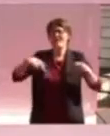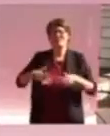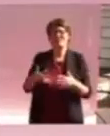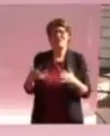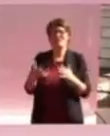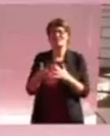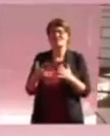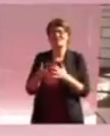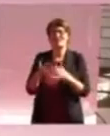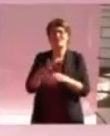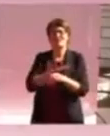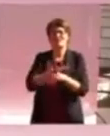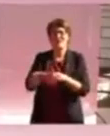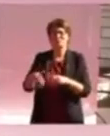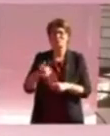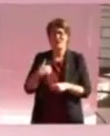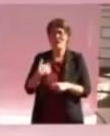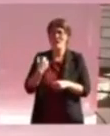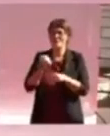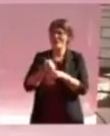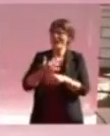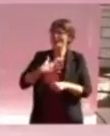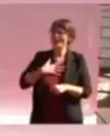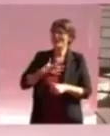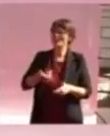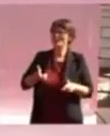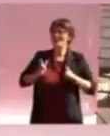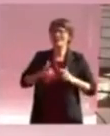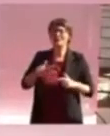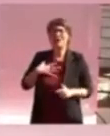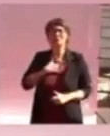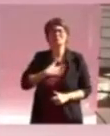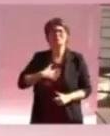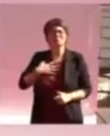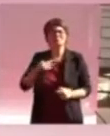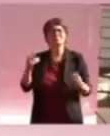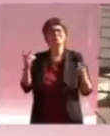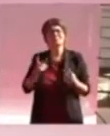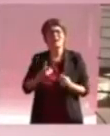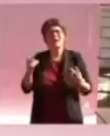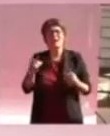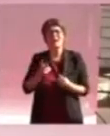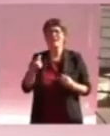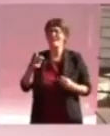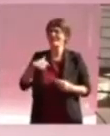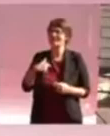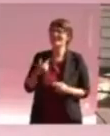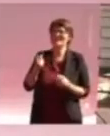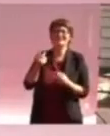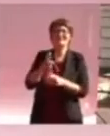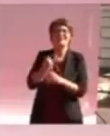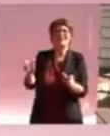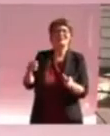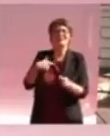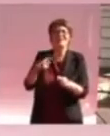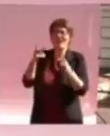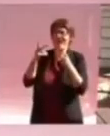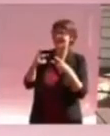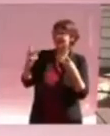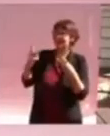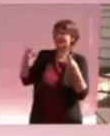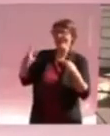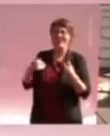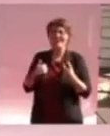mio lavoro gratifica gratifica tanto essere portatore di sorrisi è quanto di più bello possa esistere nella vita